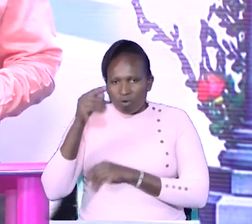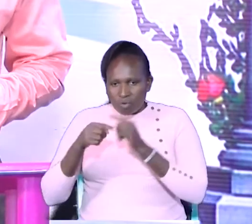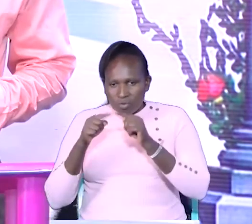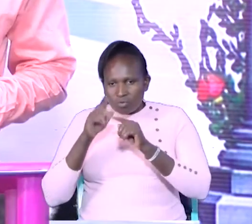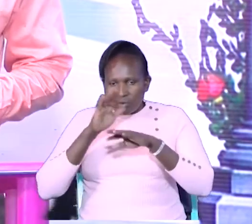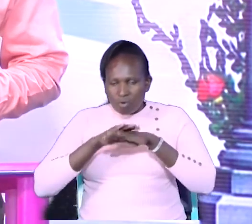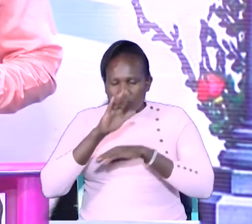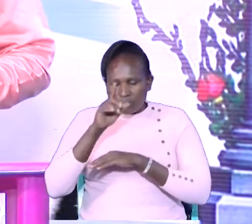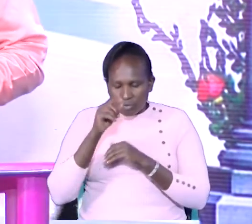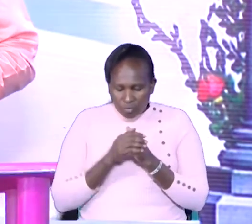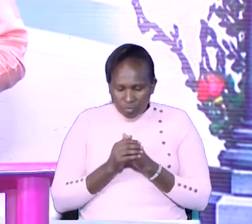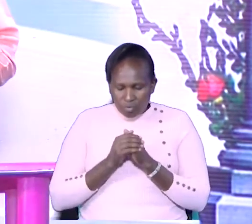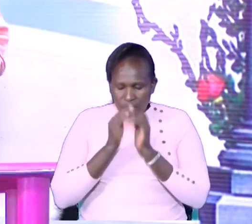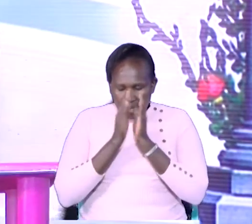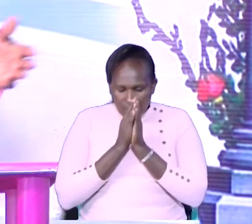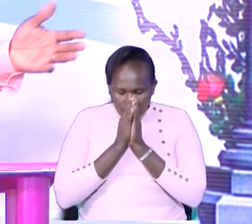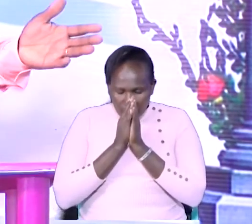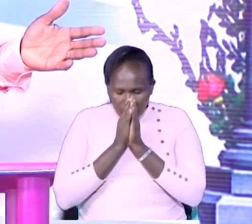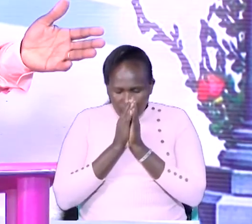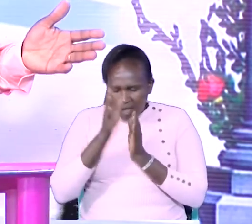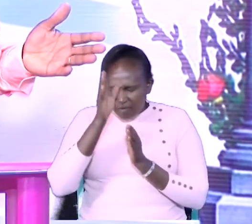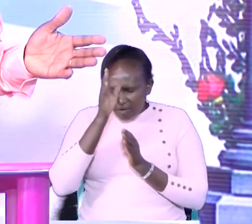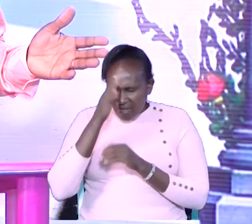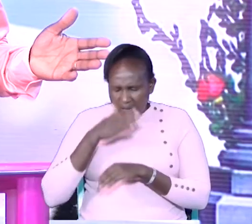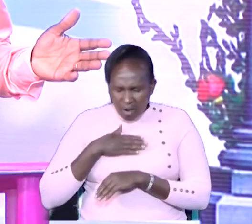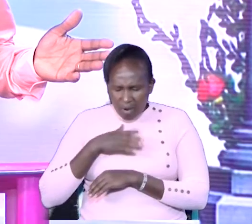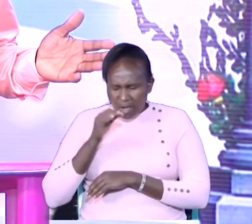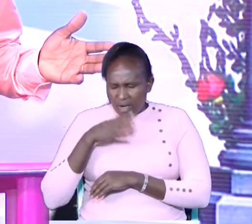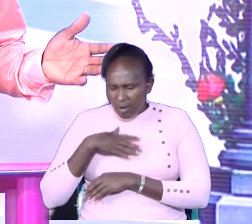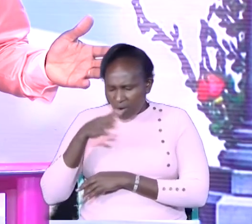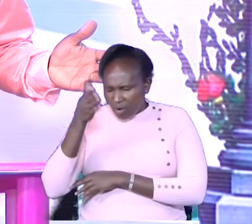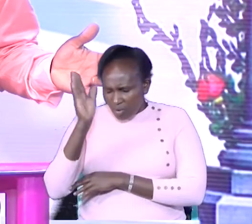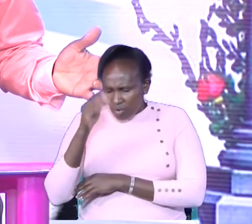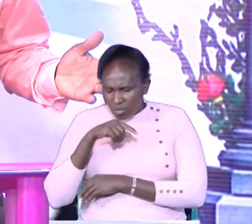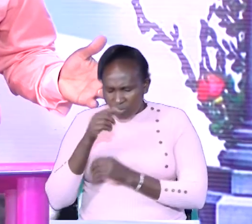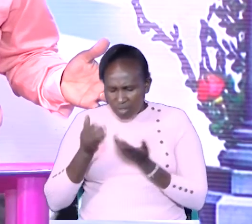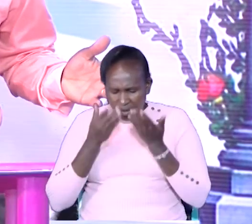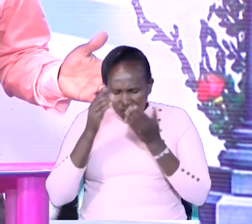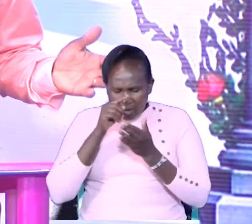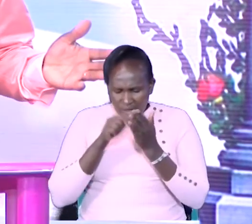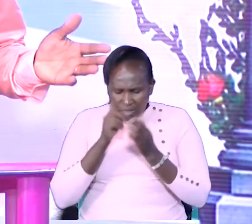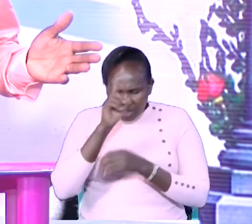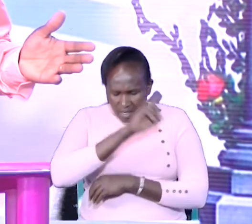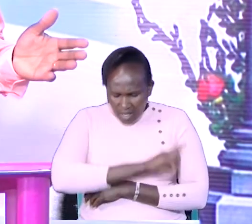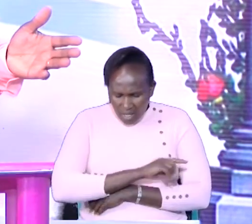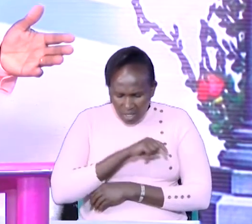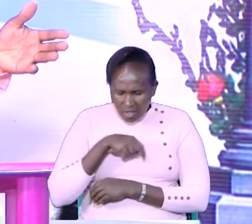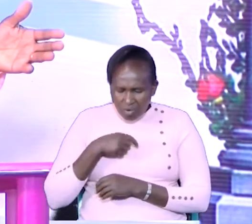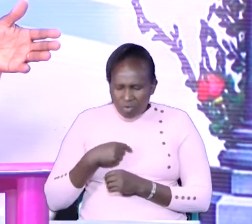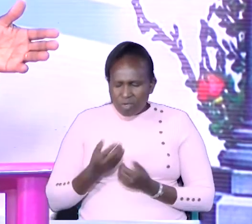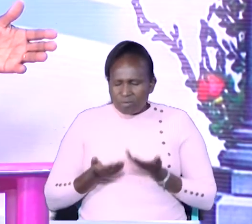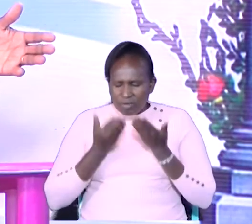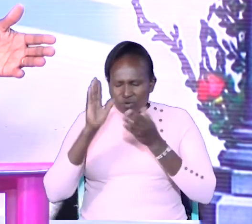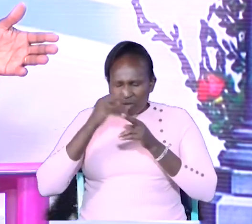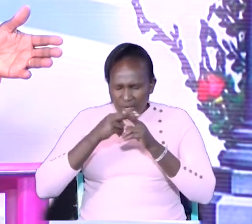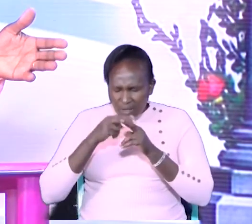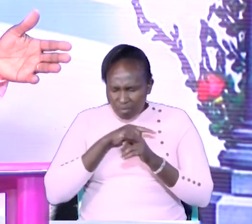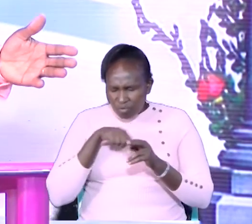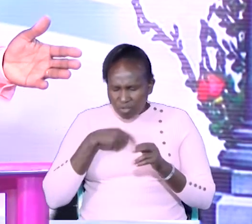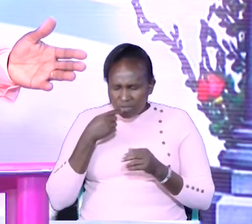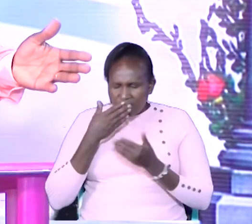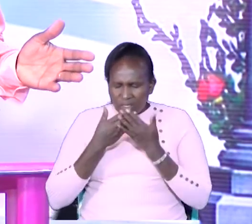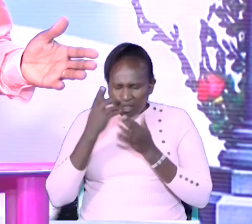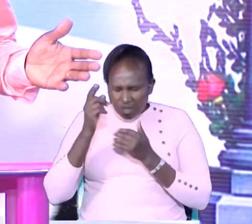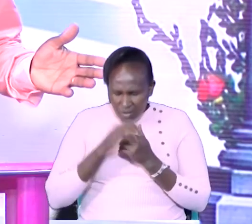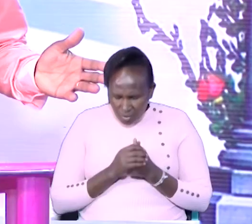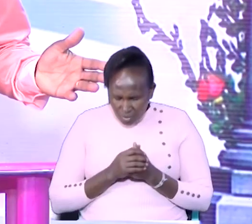juu ya maisha yako. Hebu tuweze kuomba. Mungu wetu na Baba yetu, tunakuinua siku ya leo. Tunalihimidi jina lako na tunasema ni